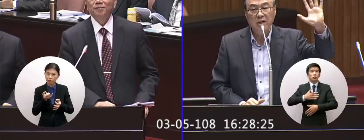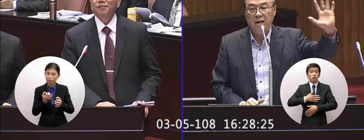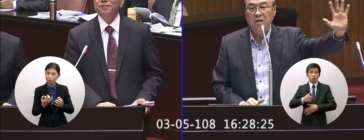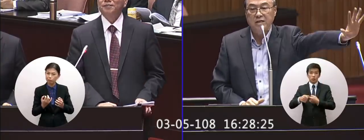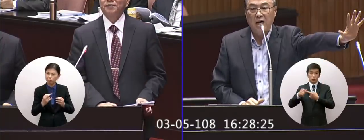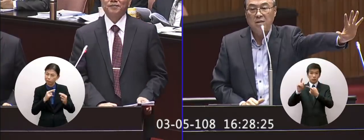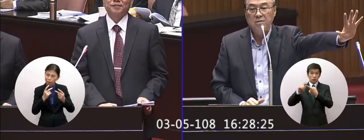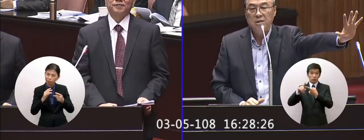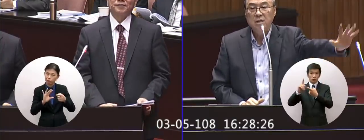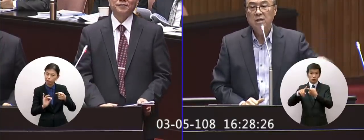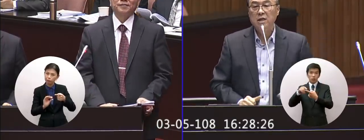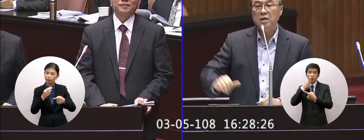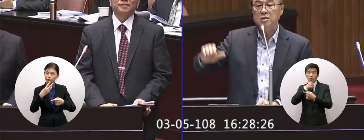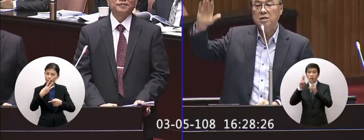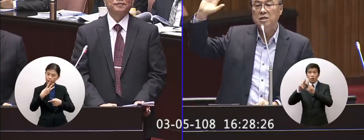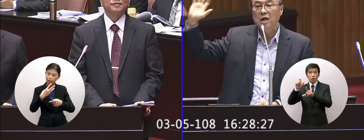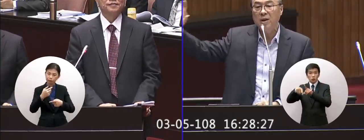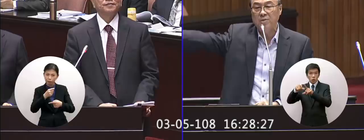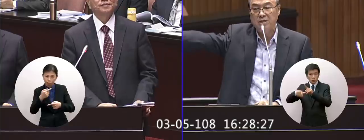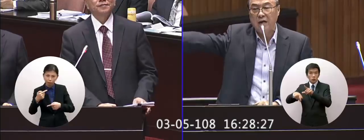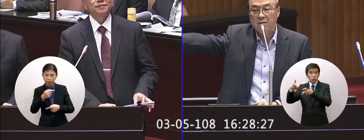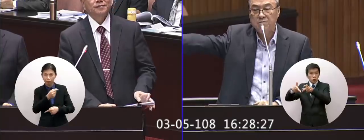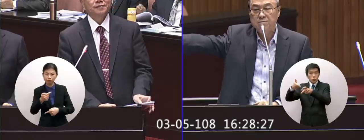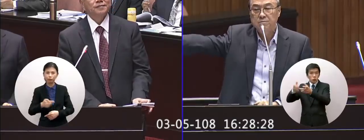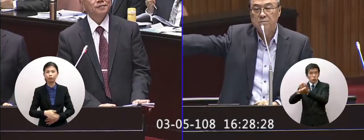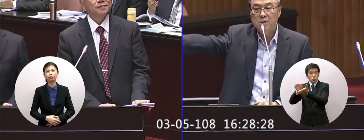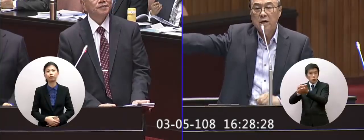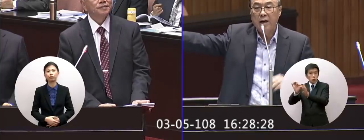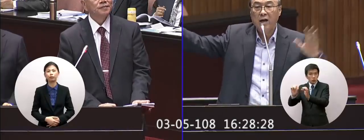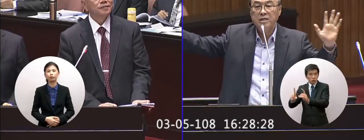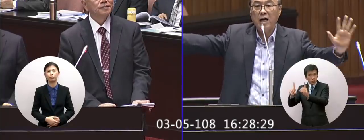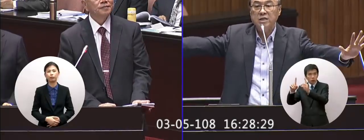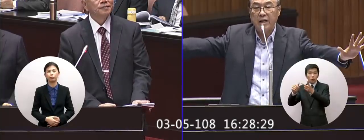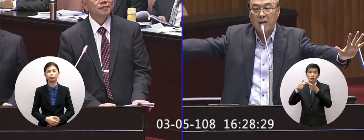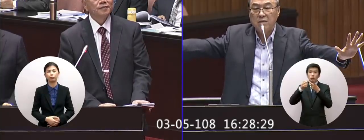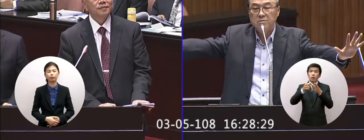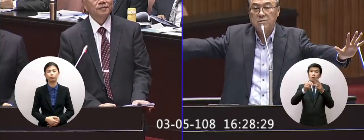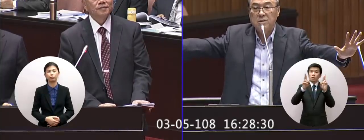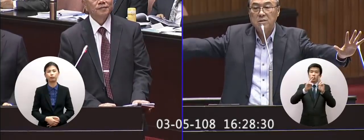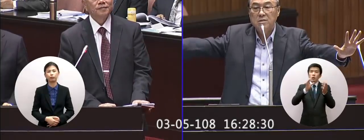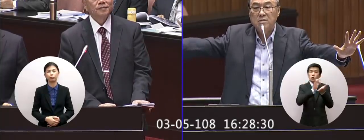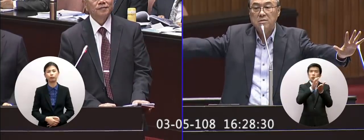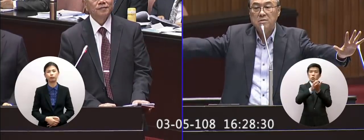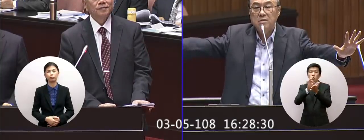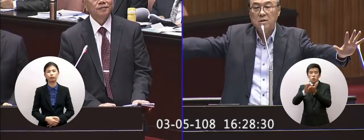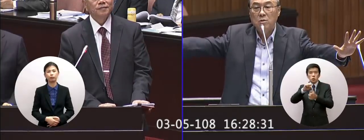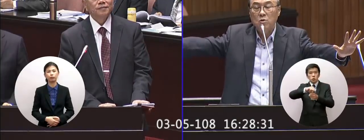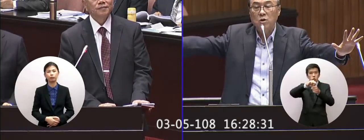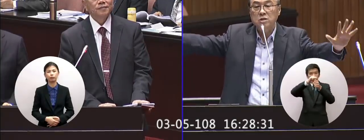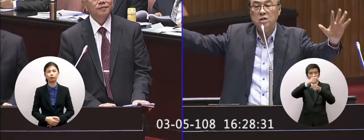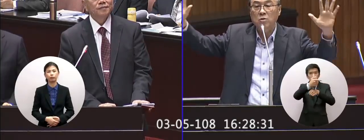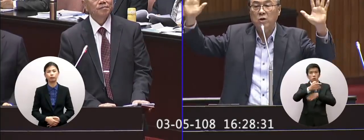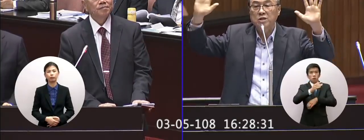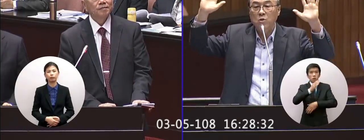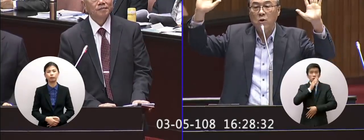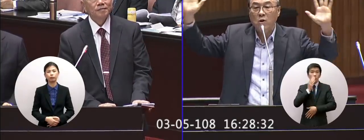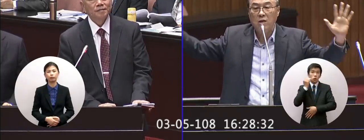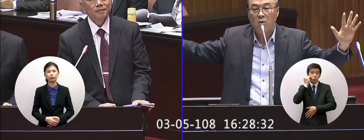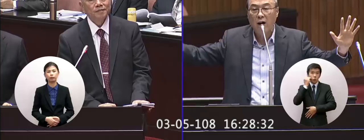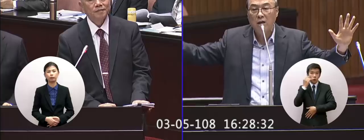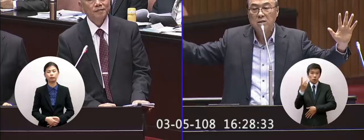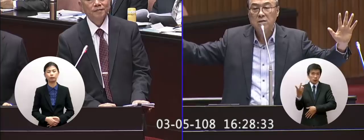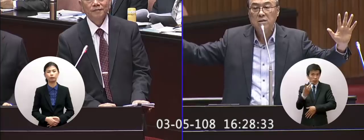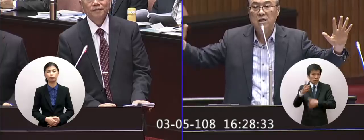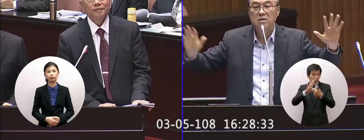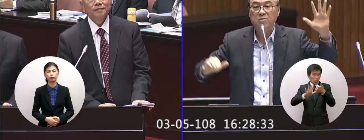电本身燃料的涨，一个是电价配比的涨，两个加起来。如果是照原先规